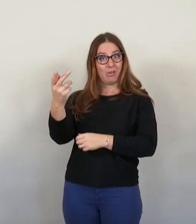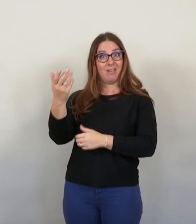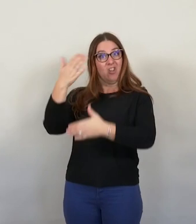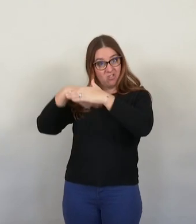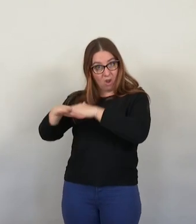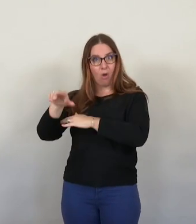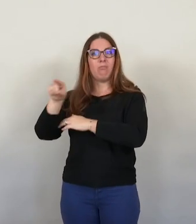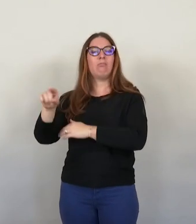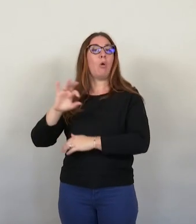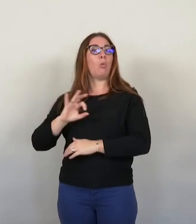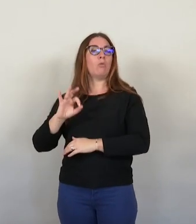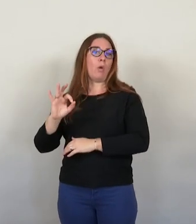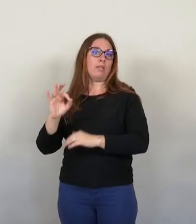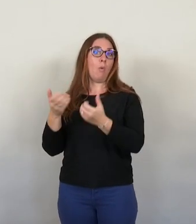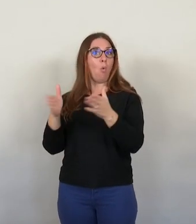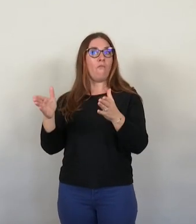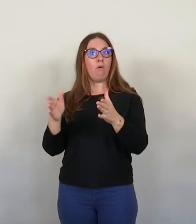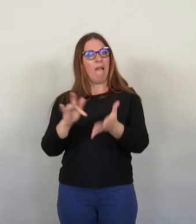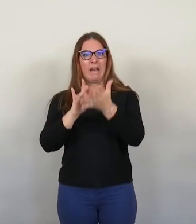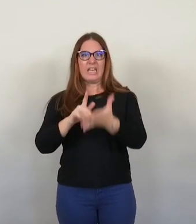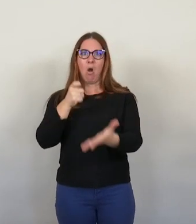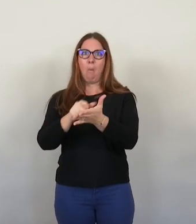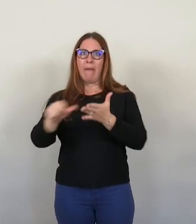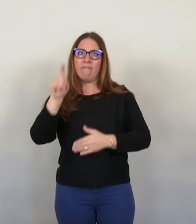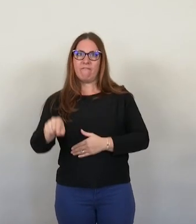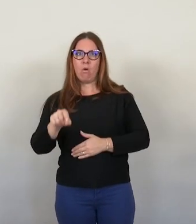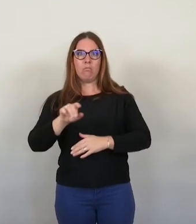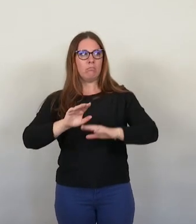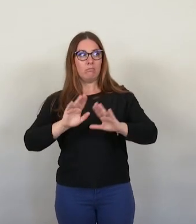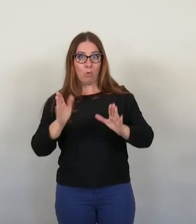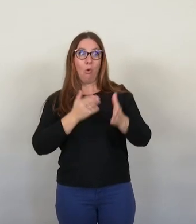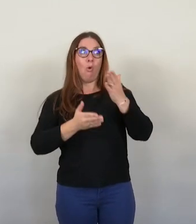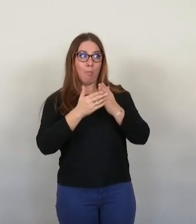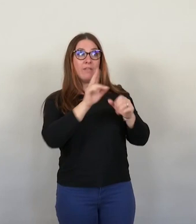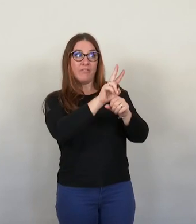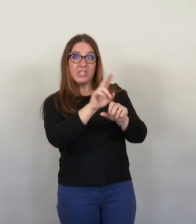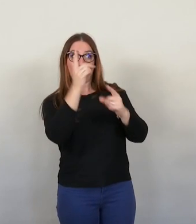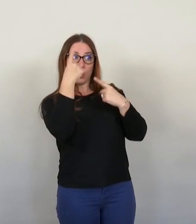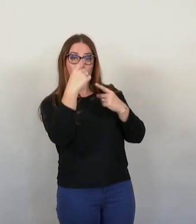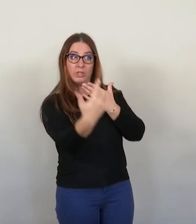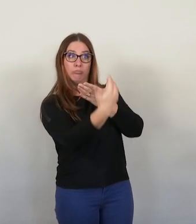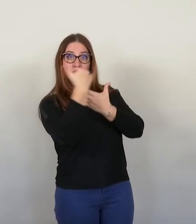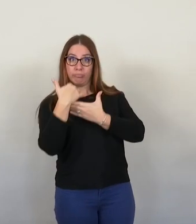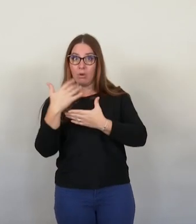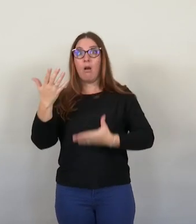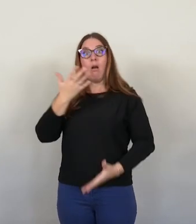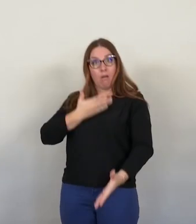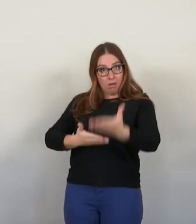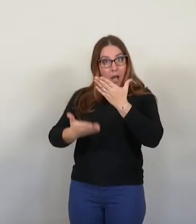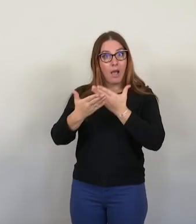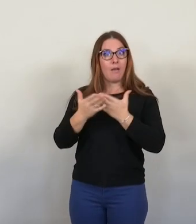devient ouvert non pas seulement aux clients mais également aux visiteurs et en échange la ville